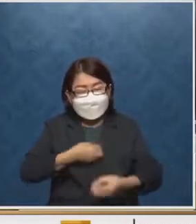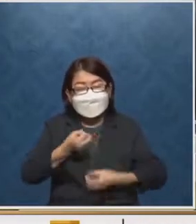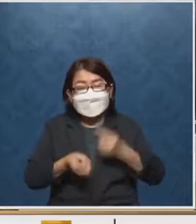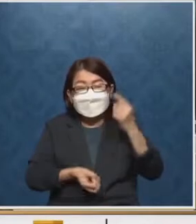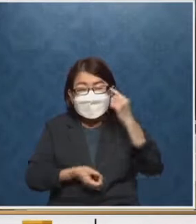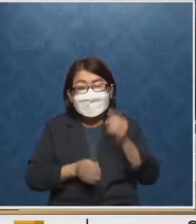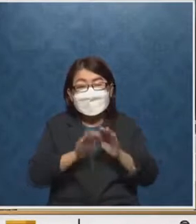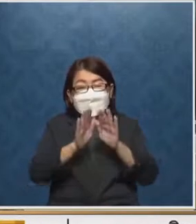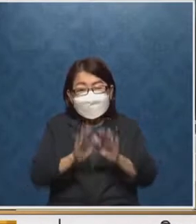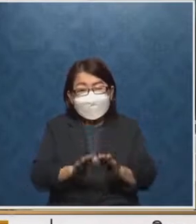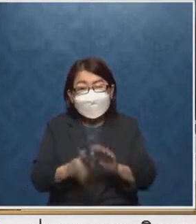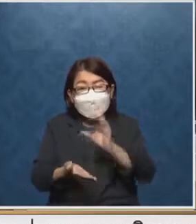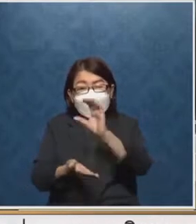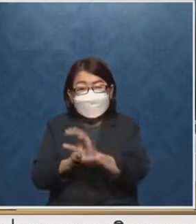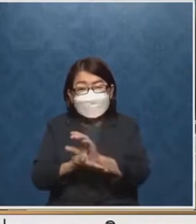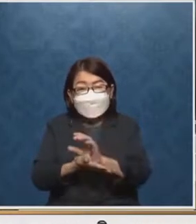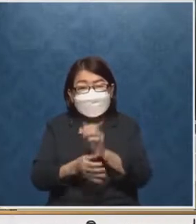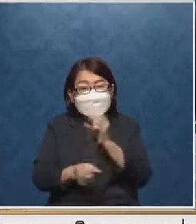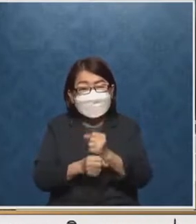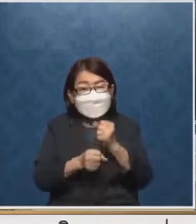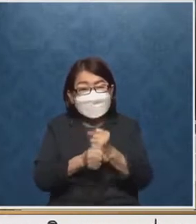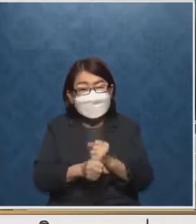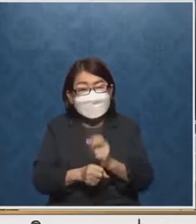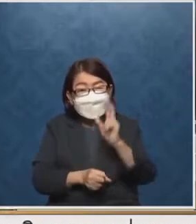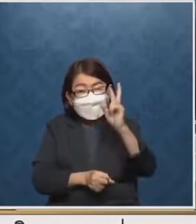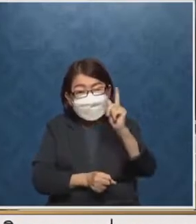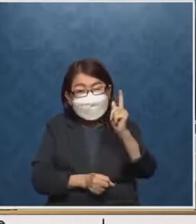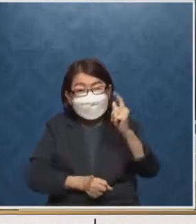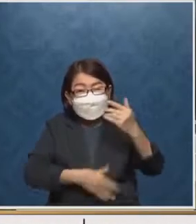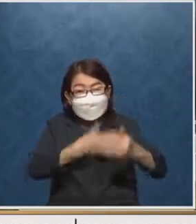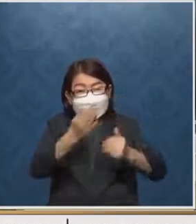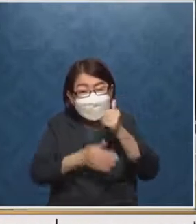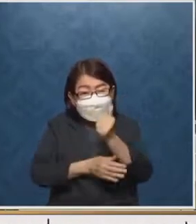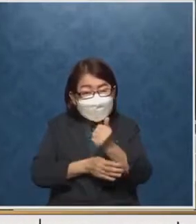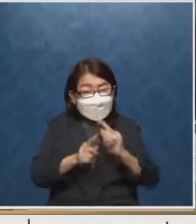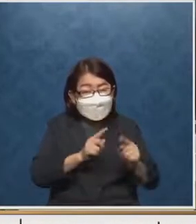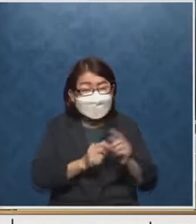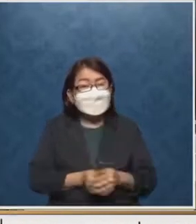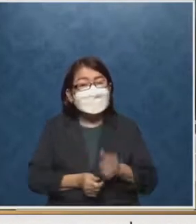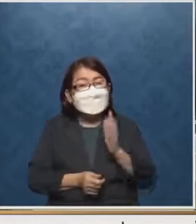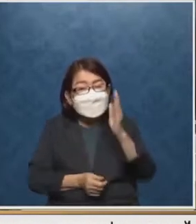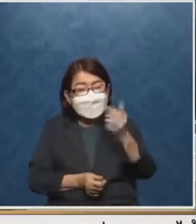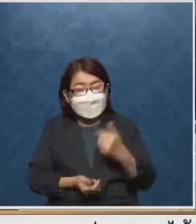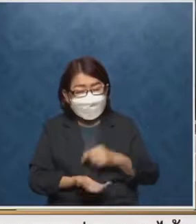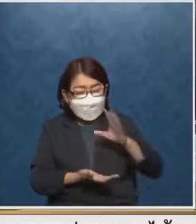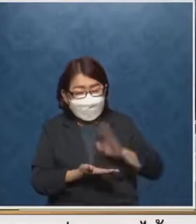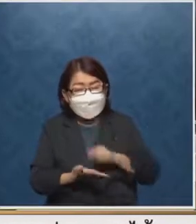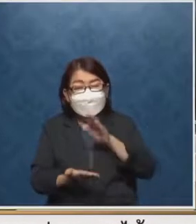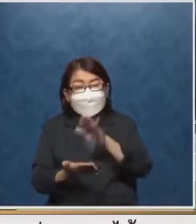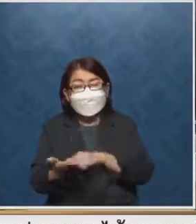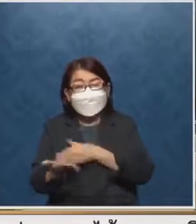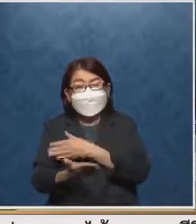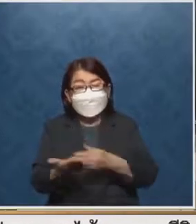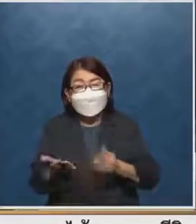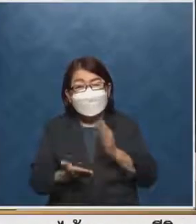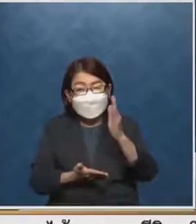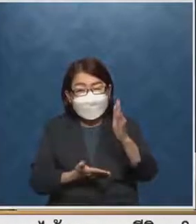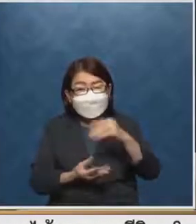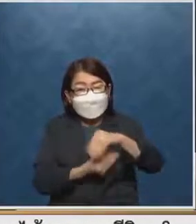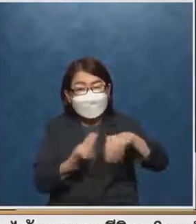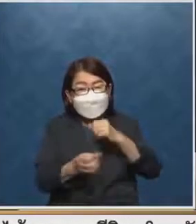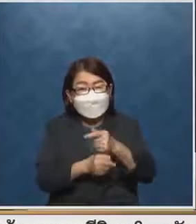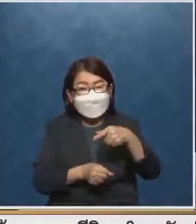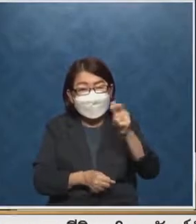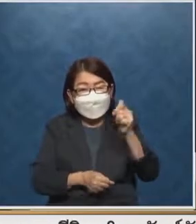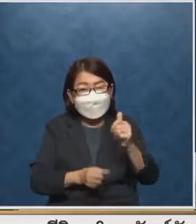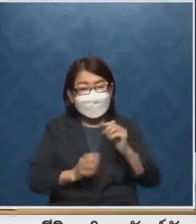ให้ทางกองทุนพัฒนาสื่อปลอดภัยและสร้างสรรค์เผื่อจะเป็นแนวทางบางแนวทางที่ท่านอาจไปใช้ประโยชน์ได้นะครับ